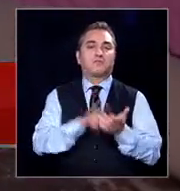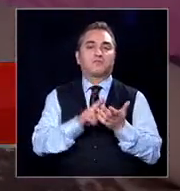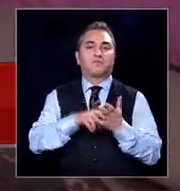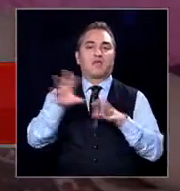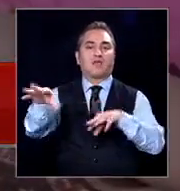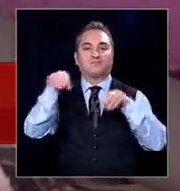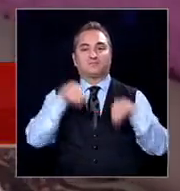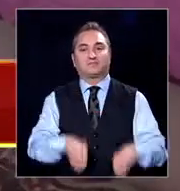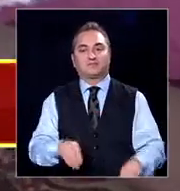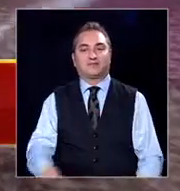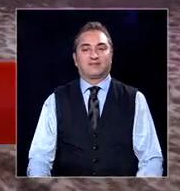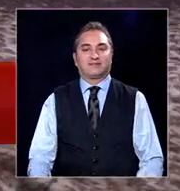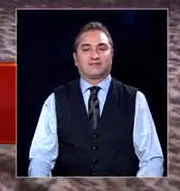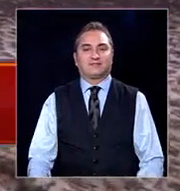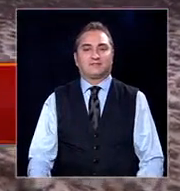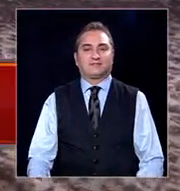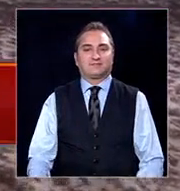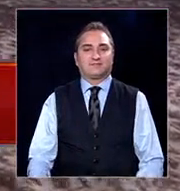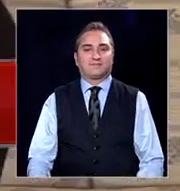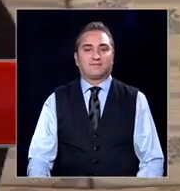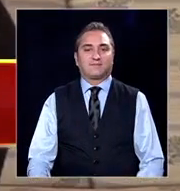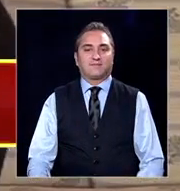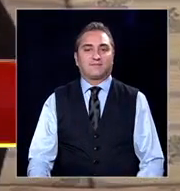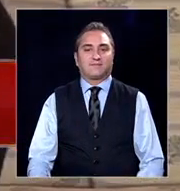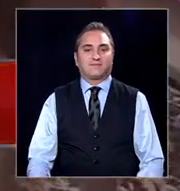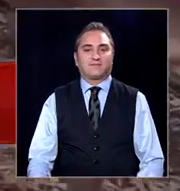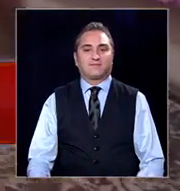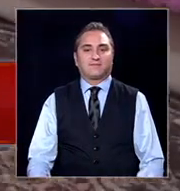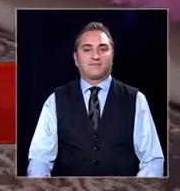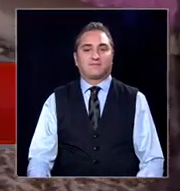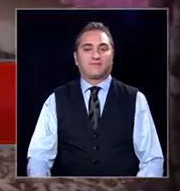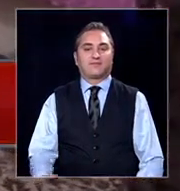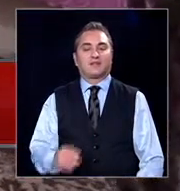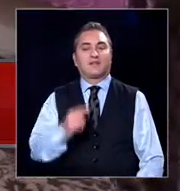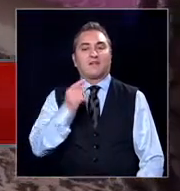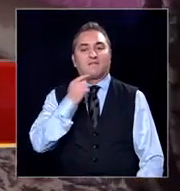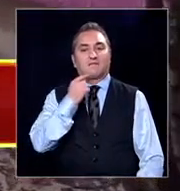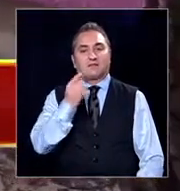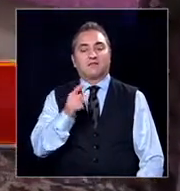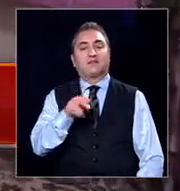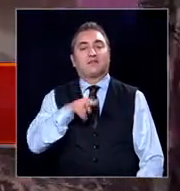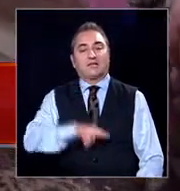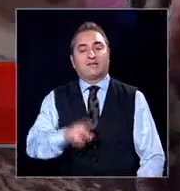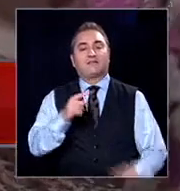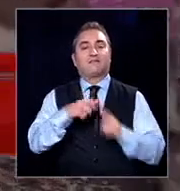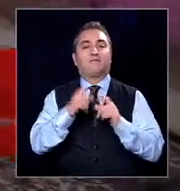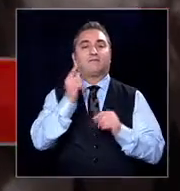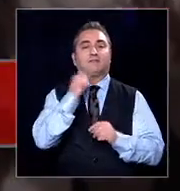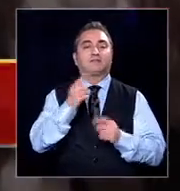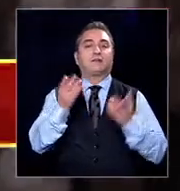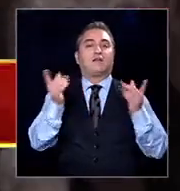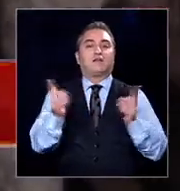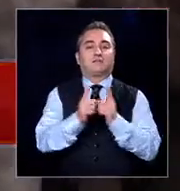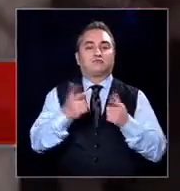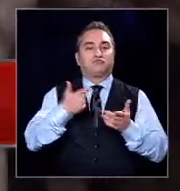aldılar. Geniş bir ailemiz oldu. Çok mutluyuz. Fındık ve ikiz kardeşi Fıstık, Amasya'da